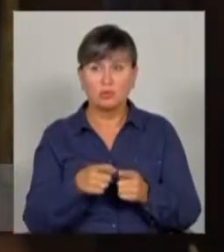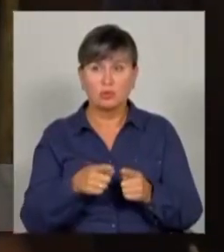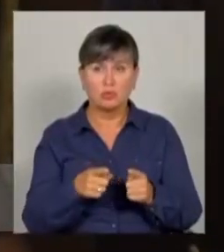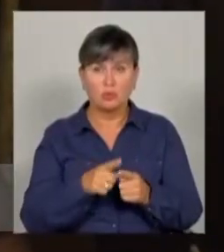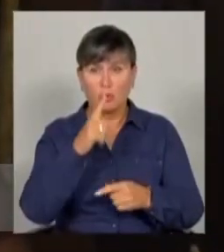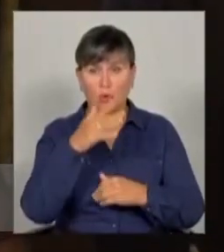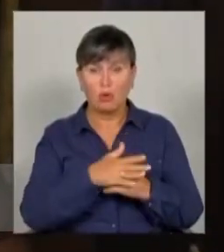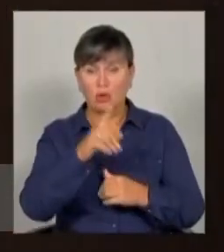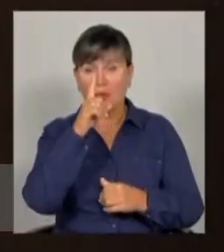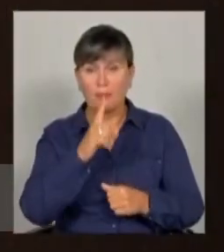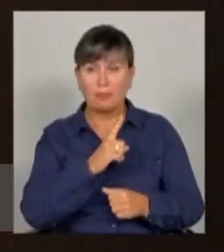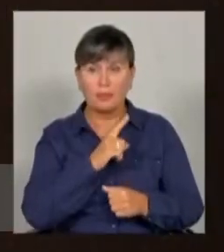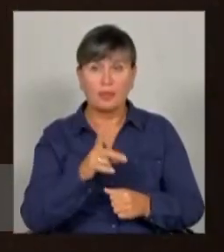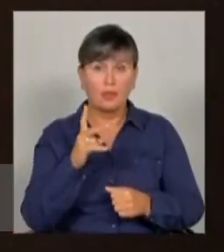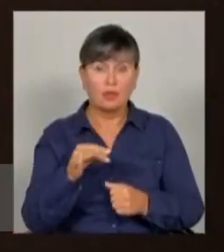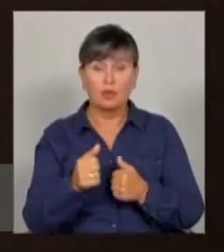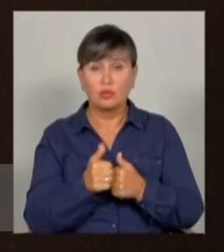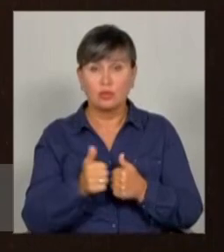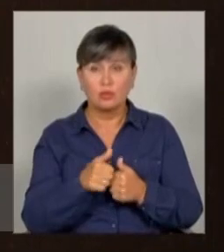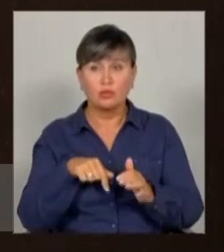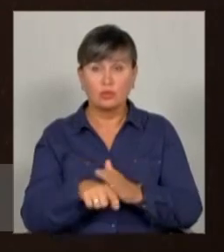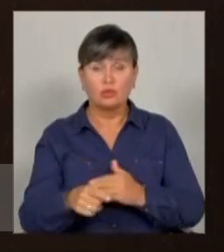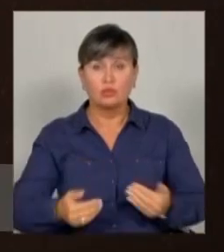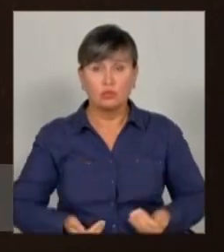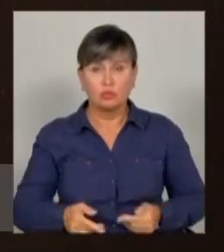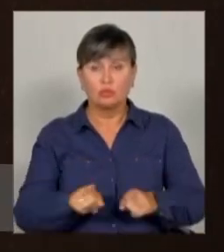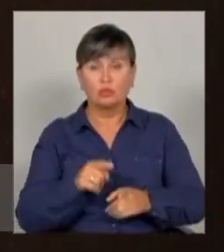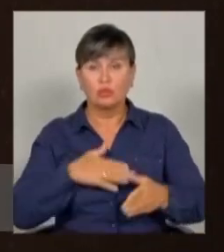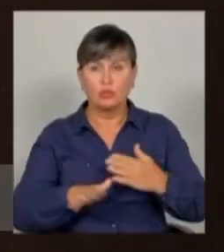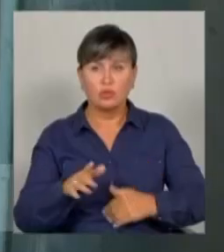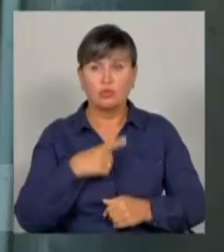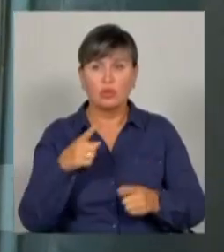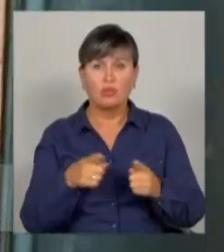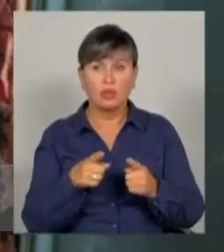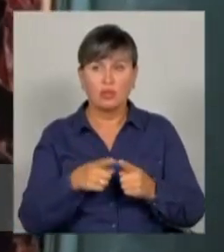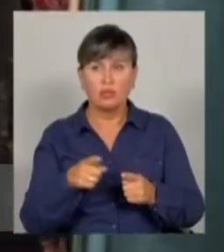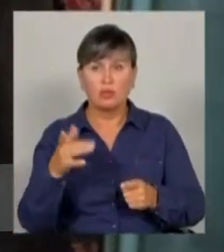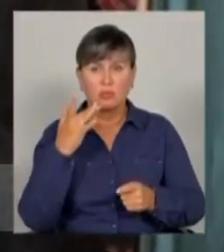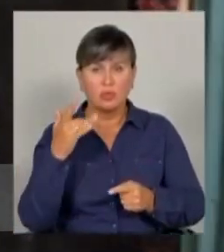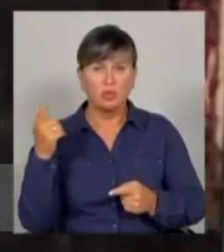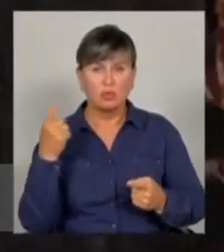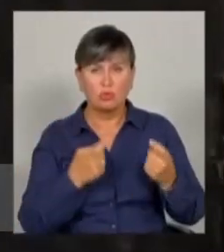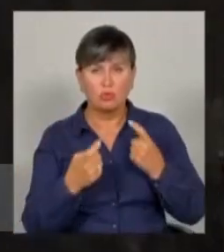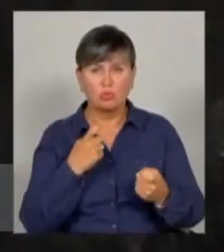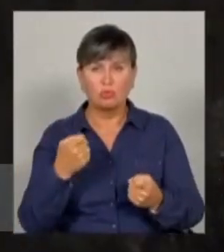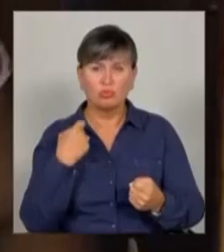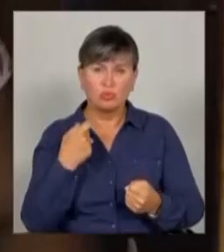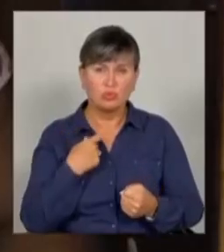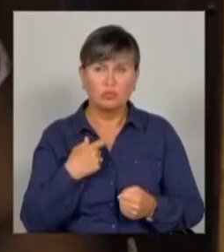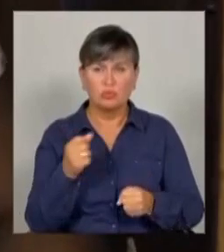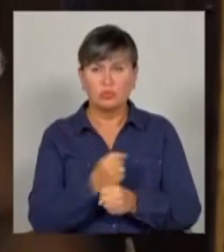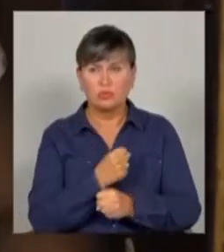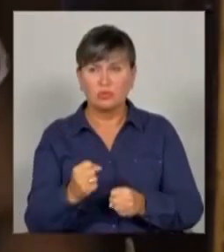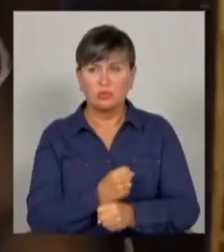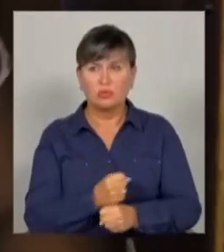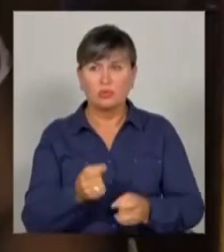всего около месяца назад. Однако и соседству с ними жители тоже не рады. Говорят, что квартиранты нередко грубят, пьют и дебоширят.